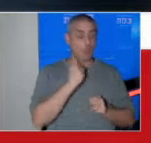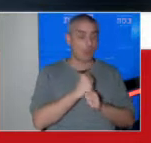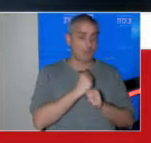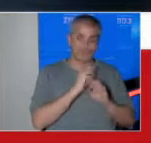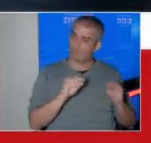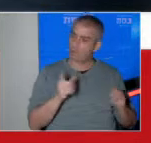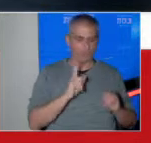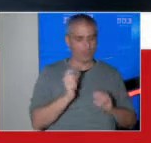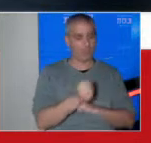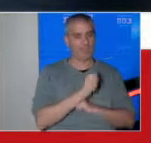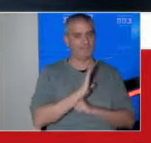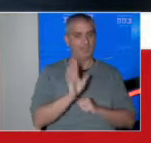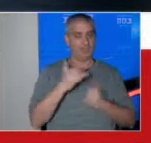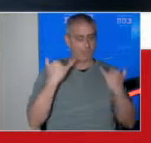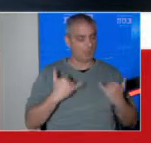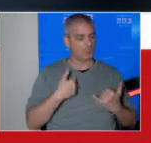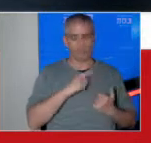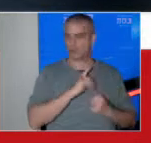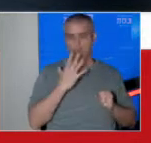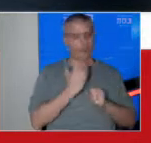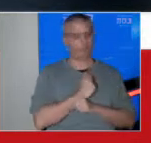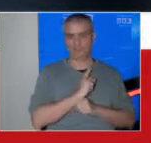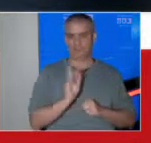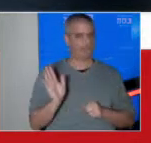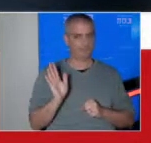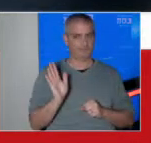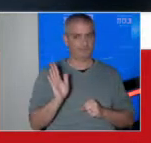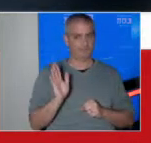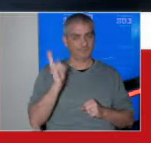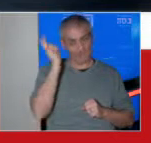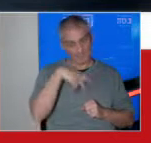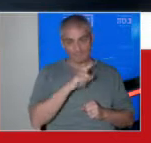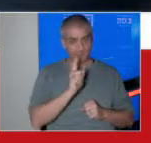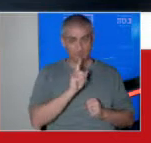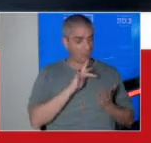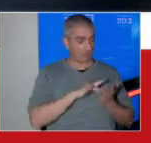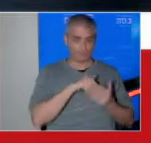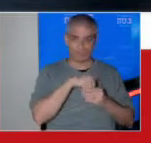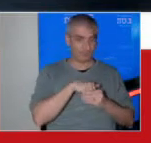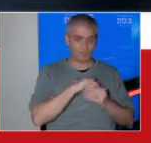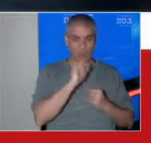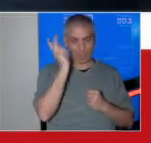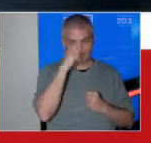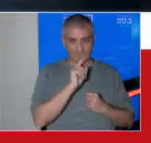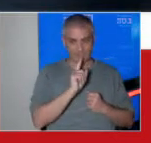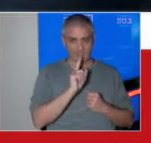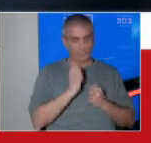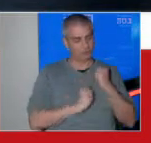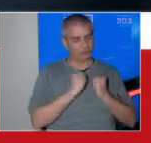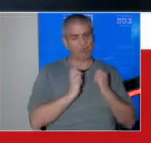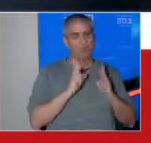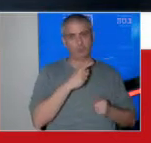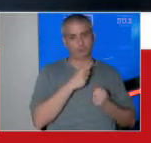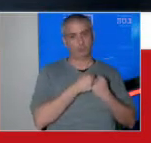ההוראה הוא לא הפקר. היום אנחנו לא מצליחים להבין, כל מי שלא נמצא במערכת לא מבין את הקשיים